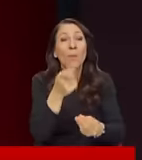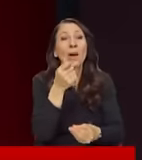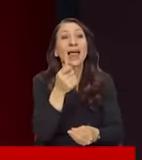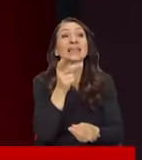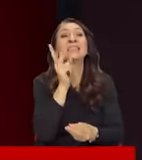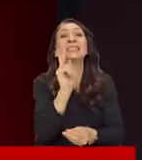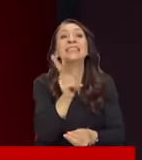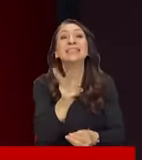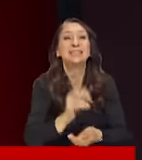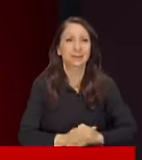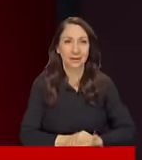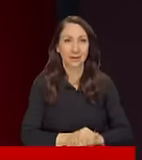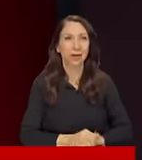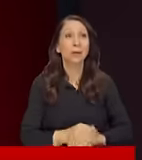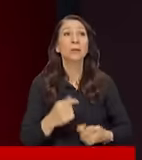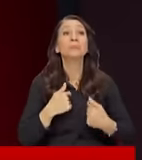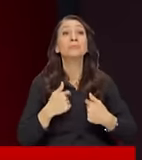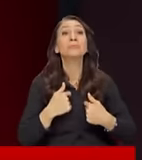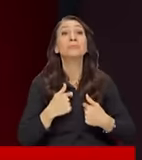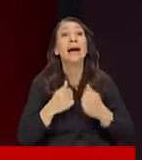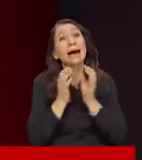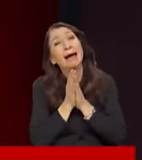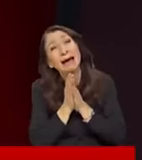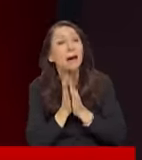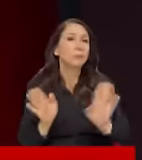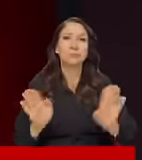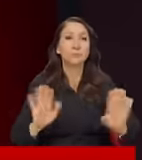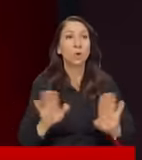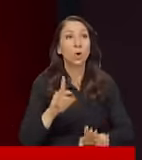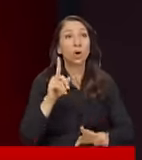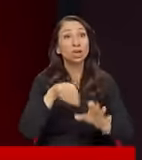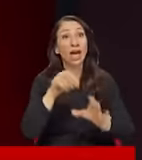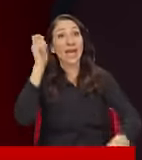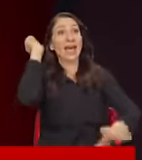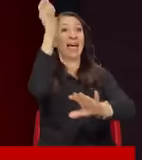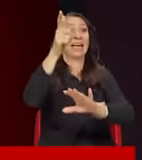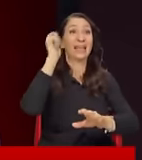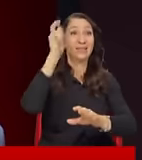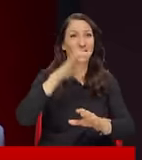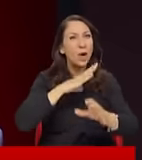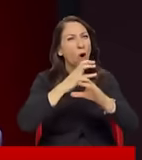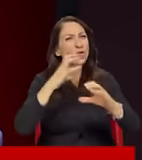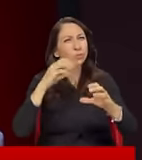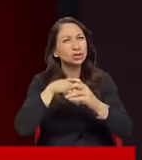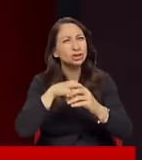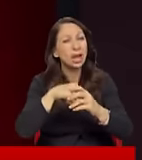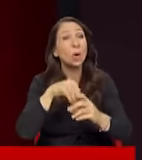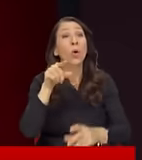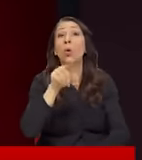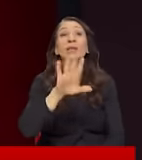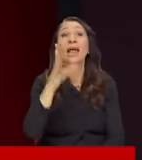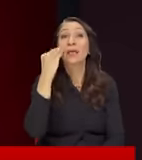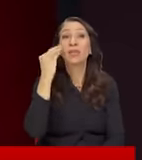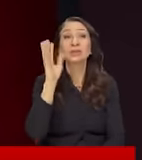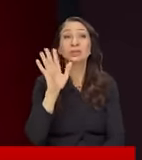paralar sizin, bize sakın minnet duymayın. O size çay atanlar var ya otobüsten. O değil